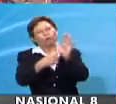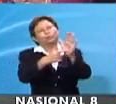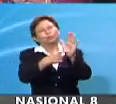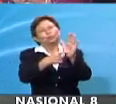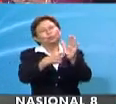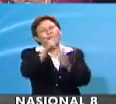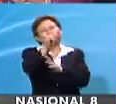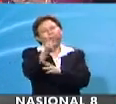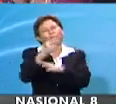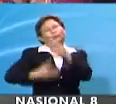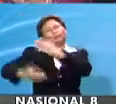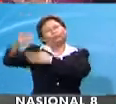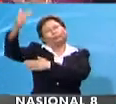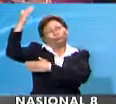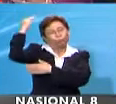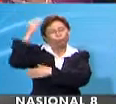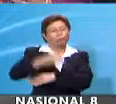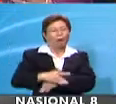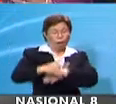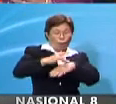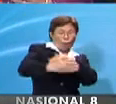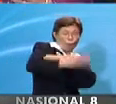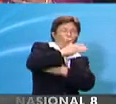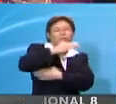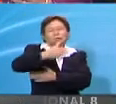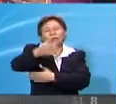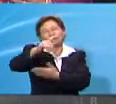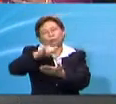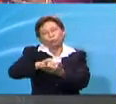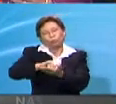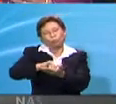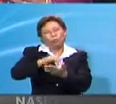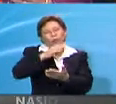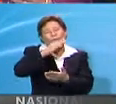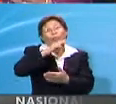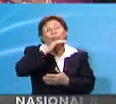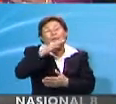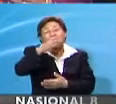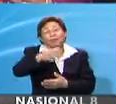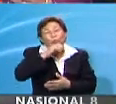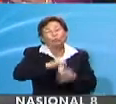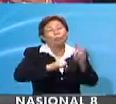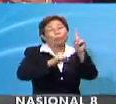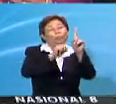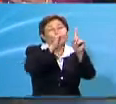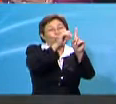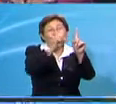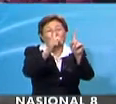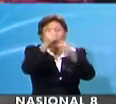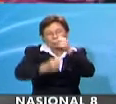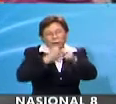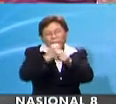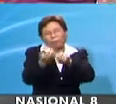sedikit masa dahulu namun awal pagi semalam nenek tua itu Melia mdiah yang berusia 101 tahun